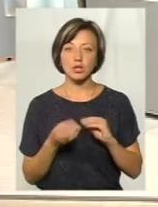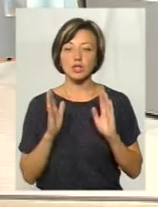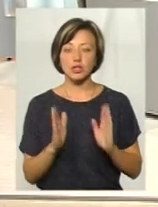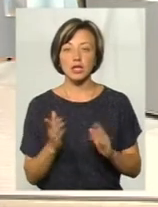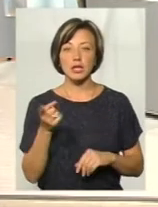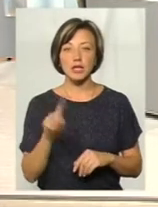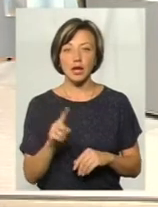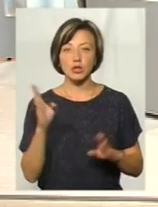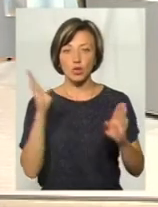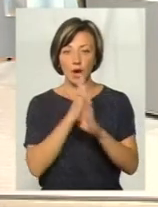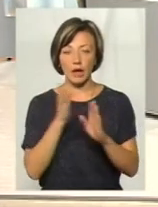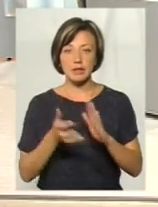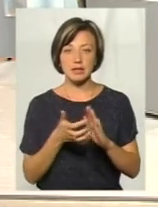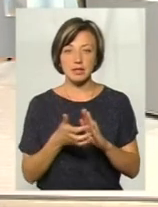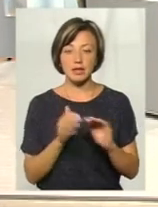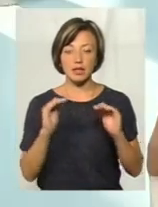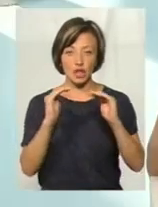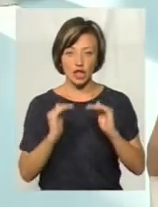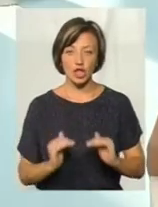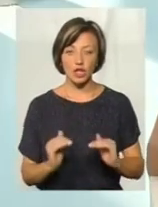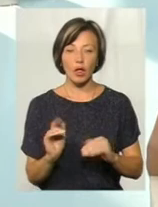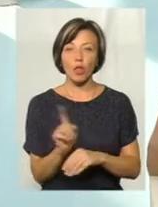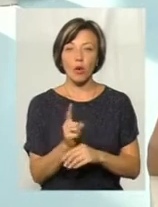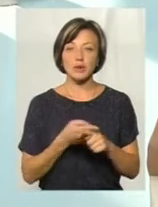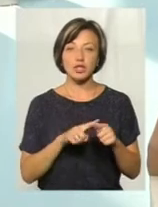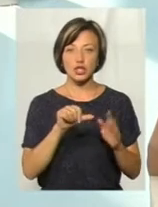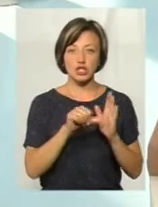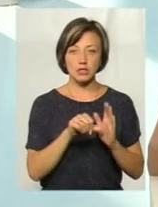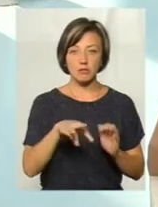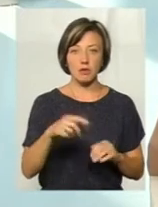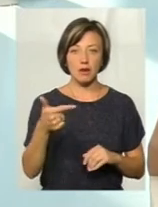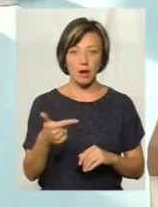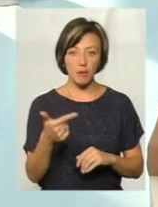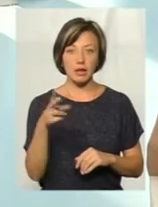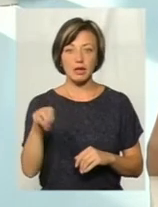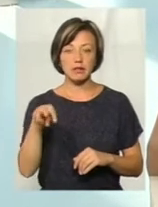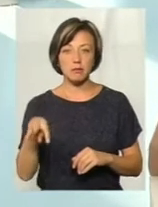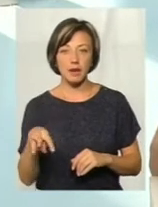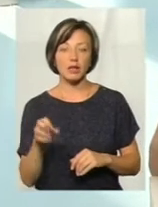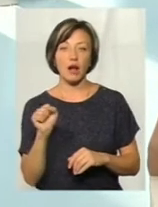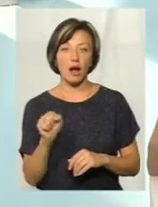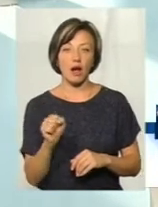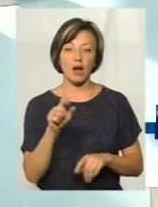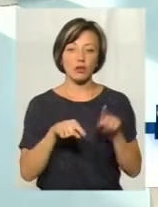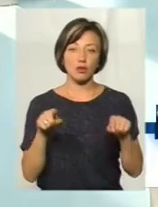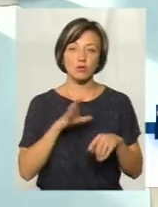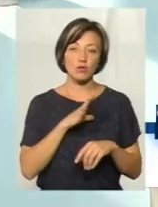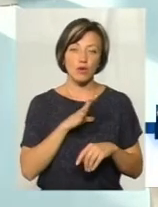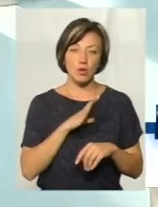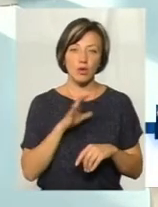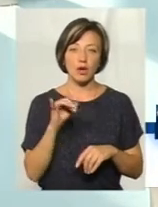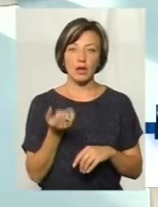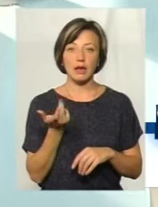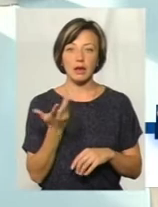що кисень нижчий нормативу. Норматив місто кисню – це 6 мг на дециметр кубічний, а часом було і